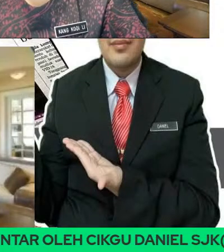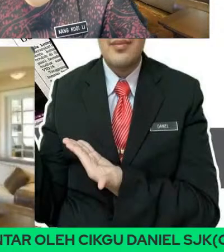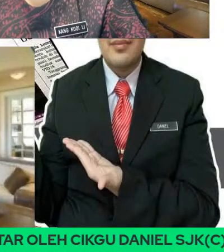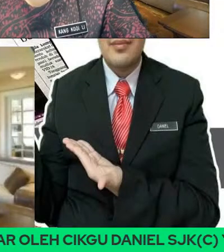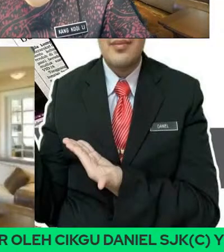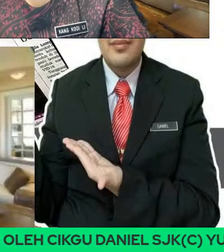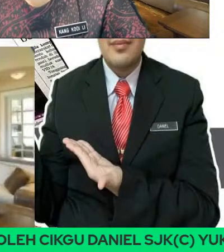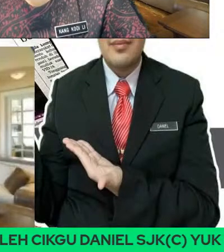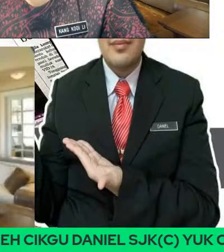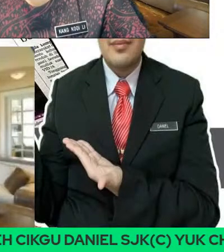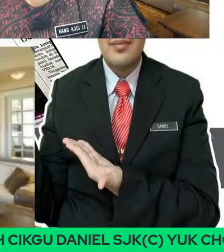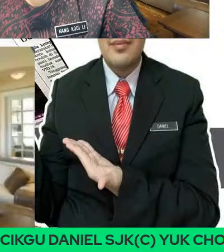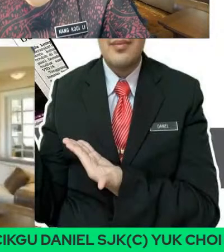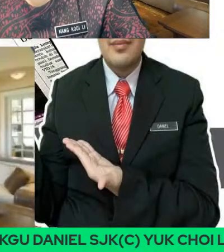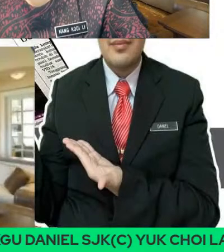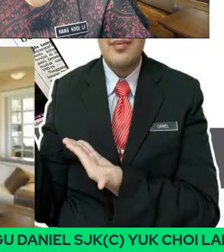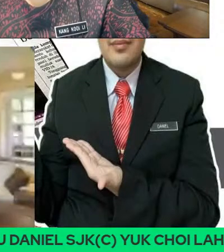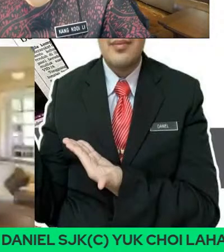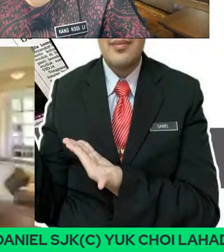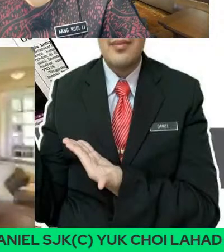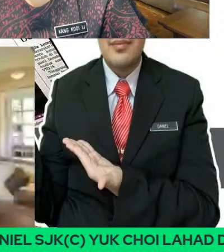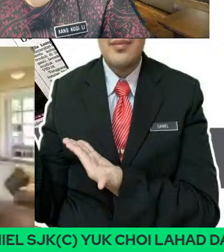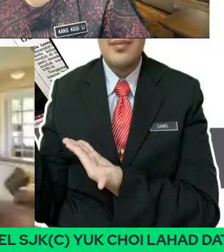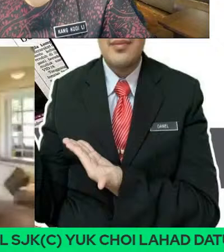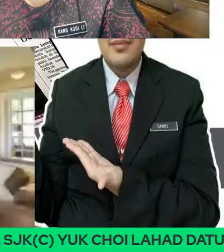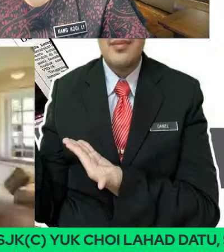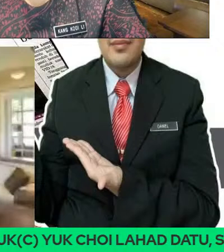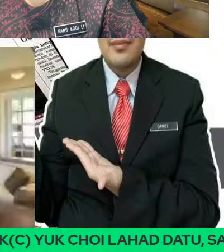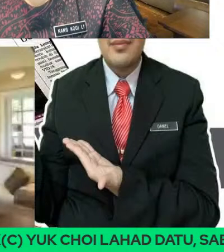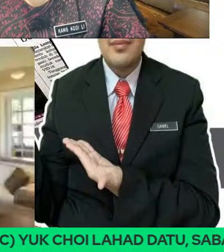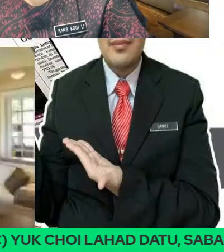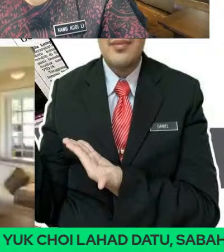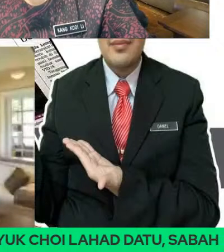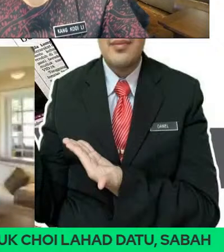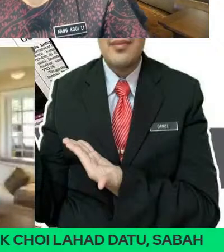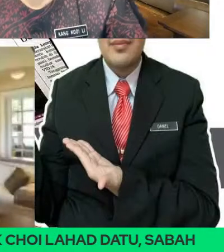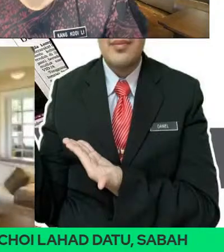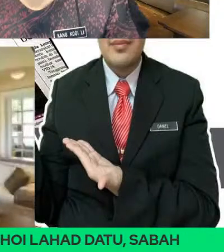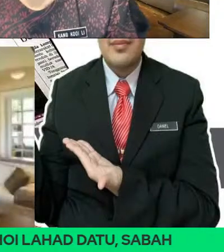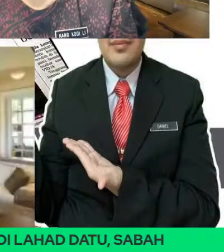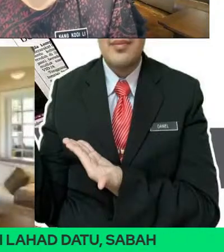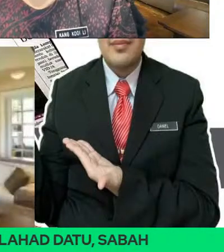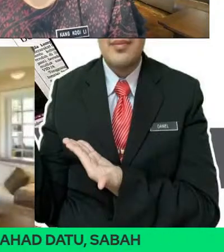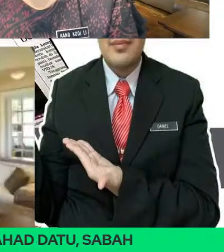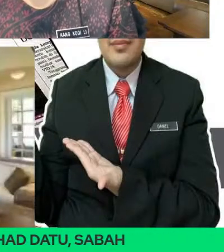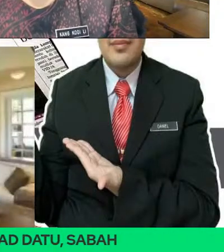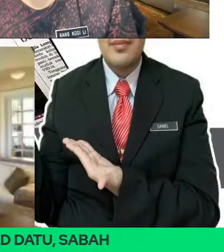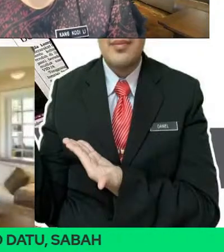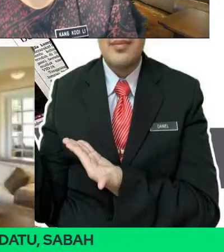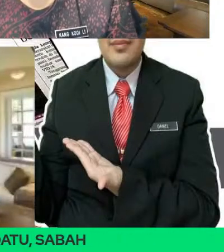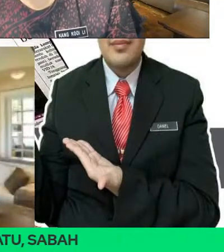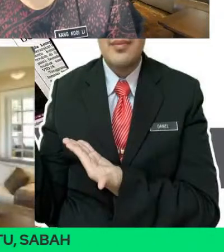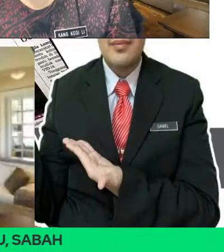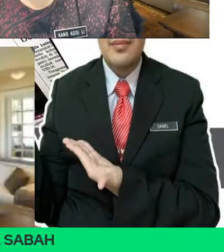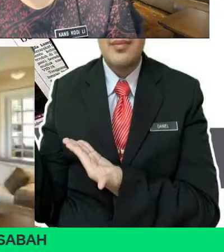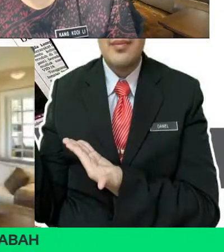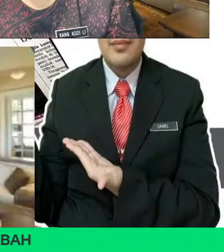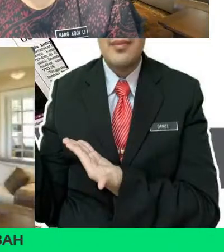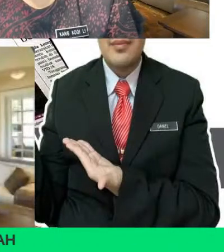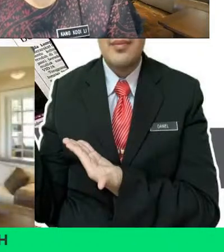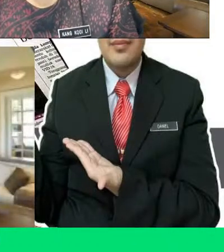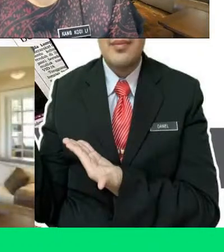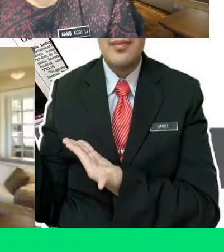Malaysia kali ini kita dalam sirih panitia bimbingan dan kaunseling bersama dengan cek Gude